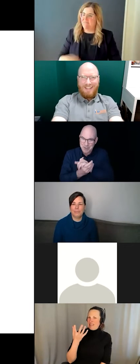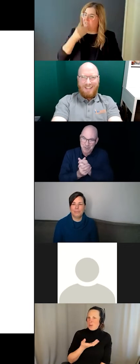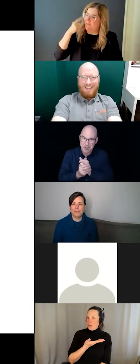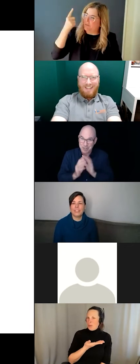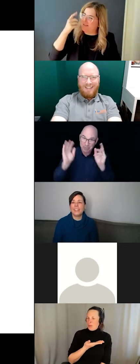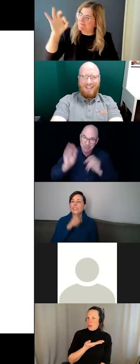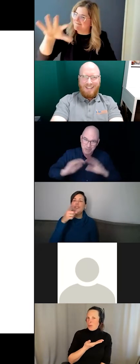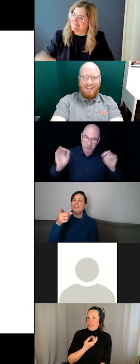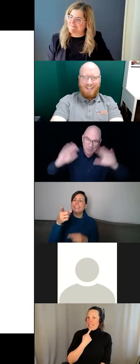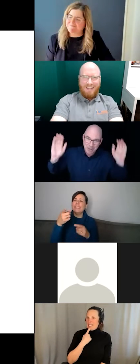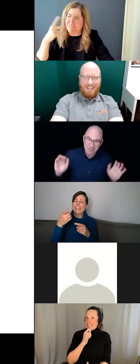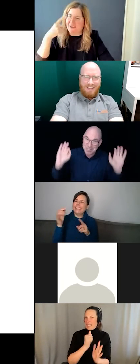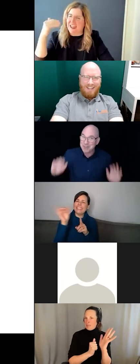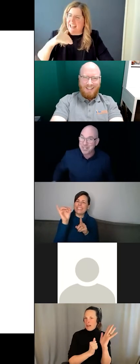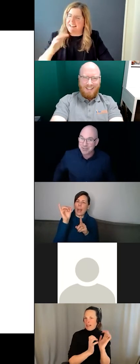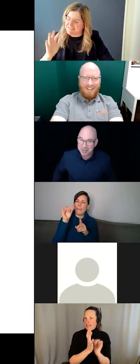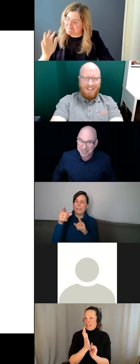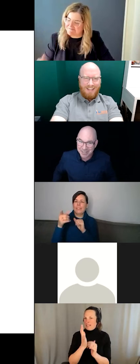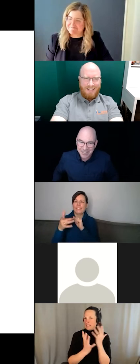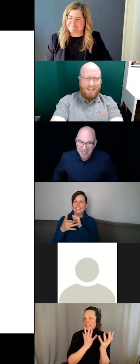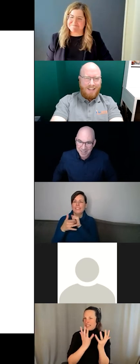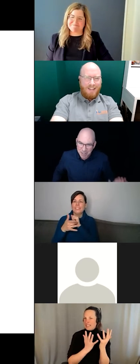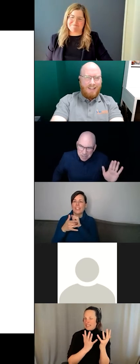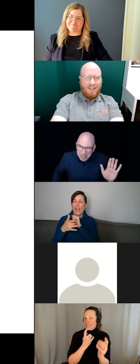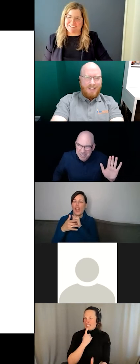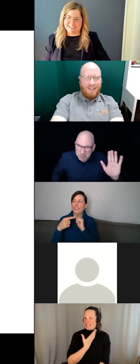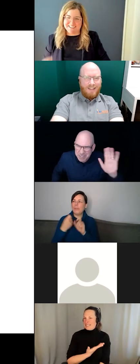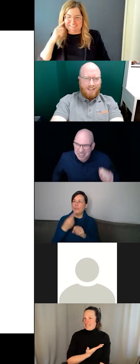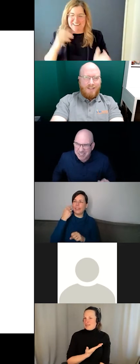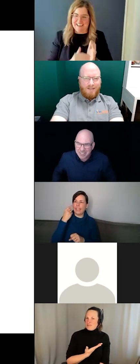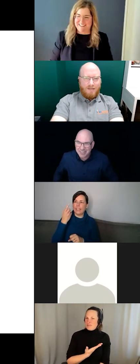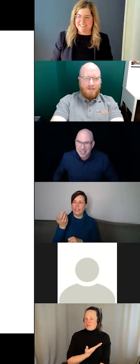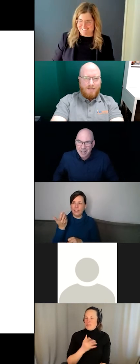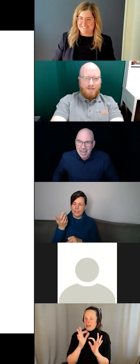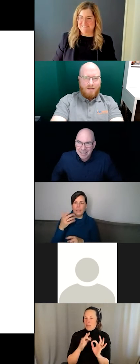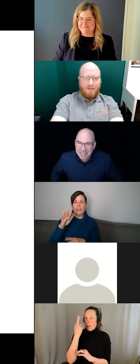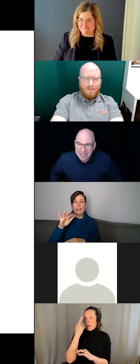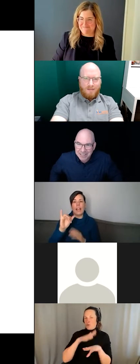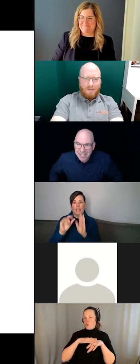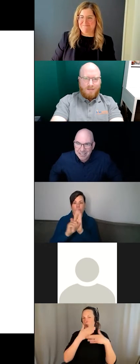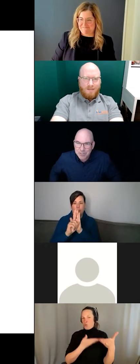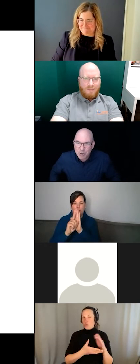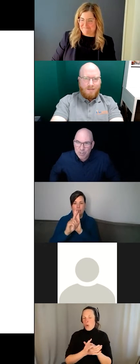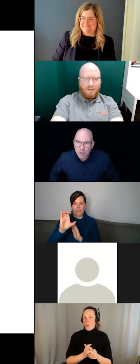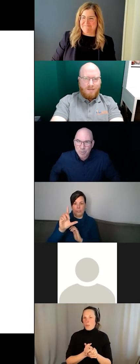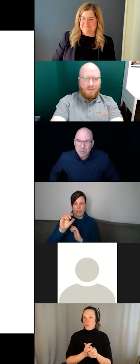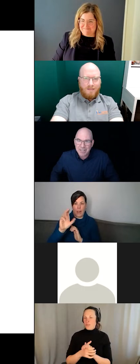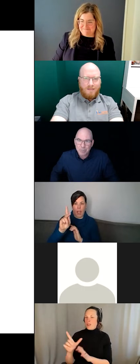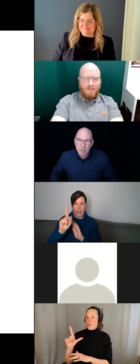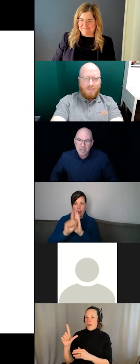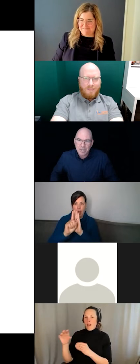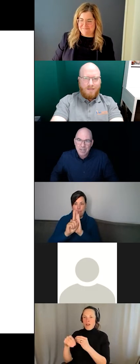utiliser ces gants? Qui va lever la main? Et qui va mettre leurs mains dans ces gants? Et c'est quelque chose à